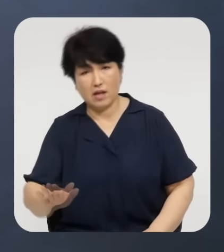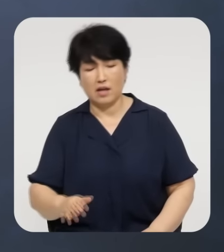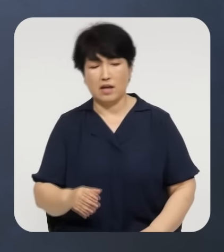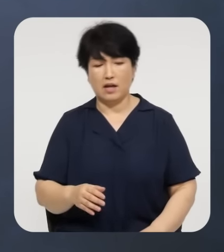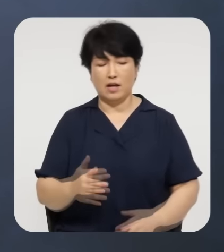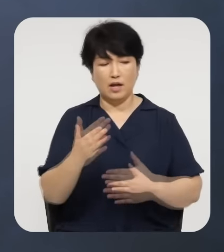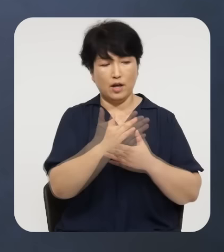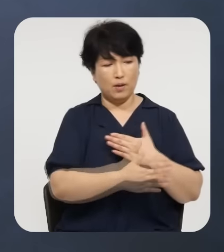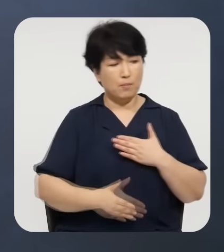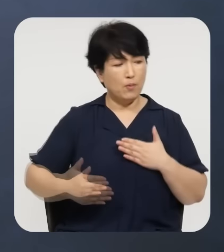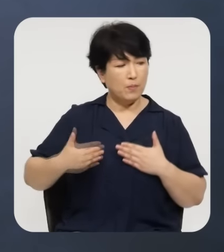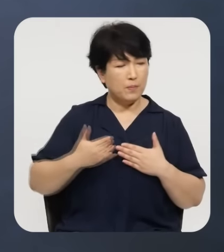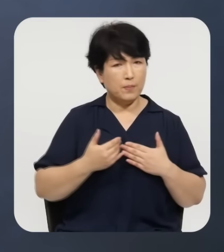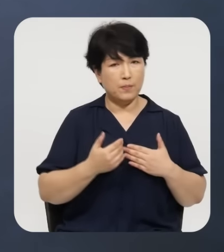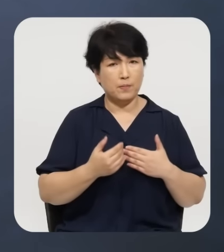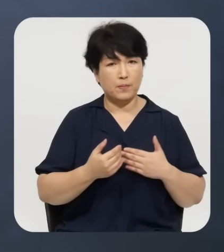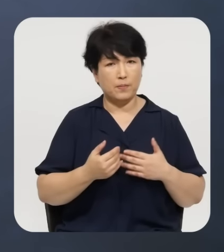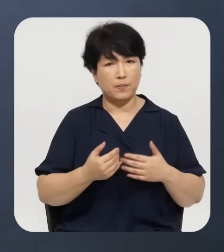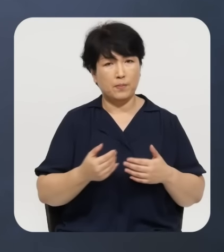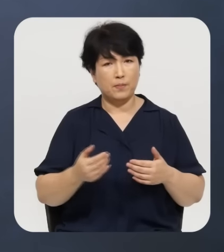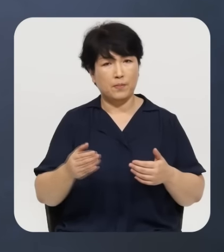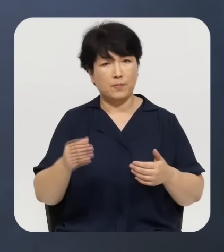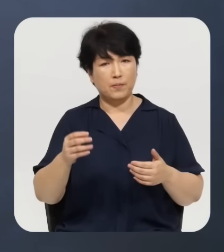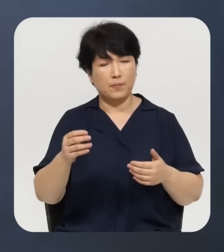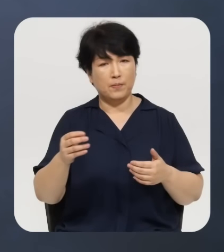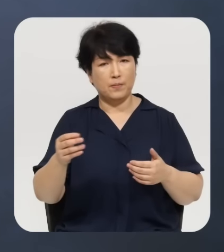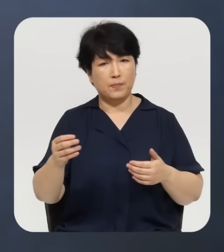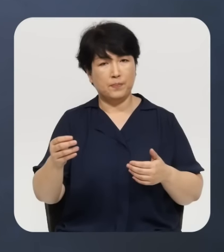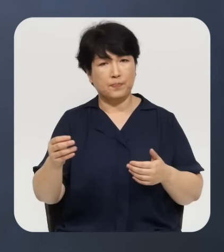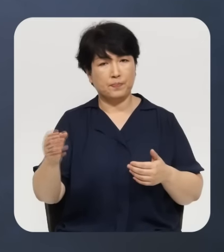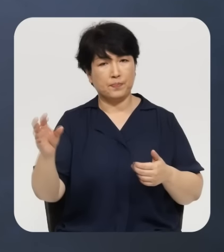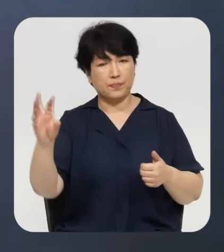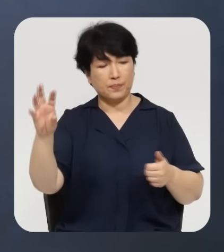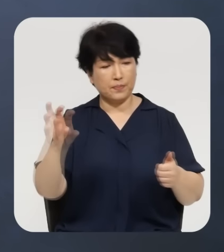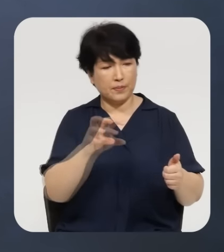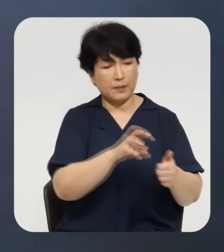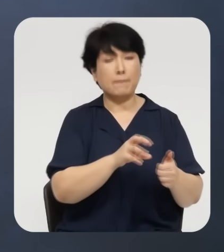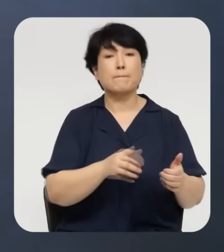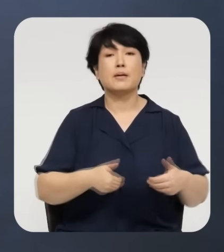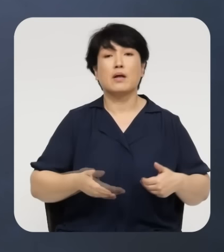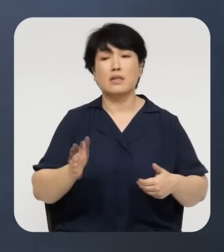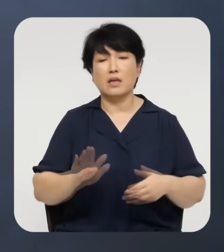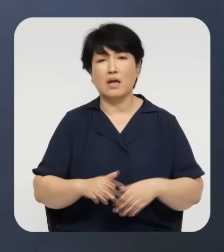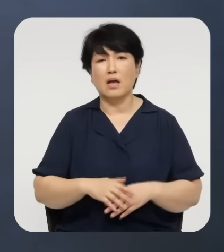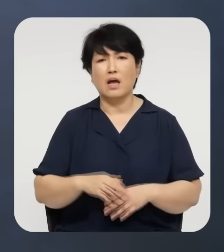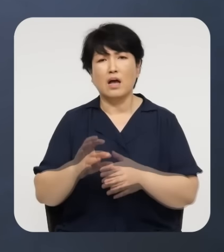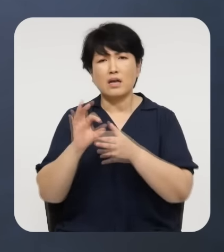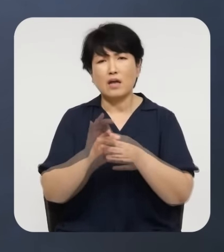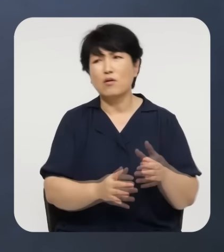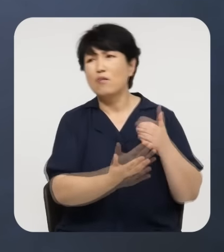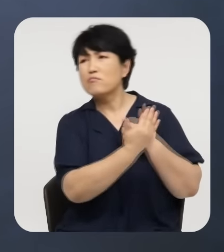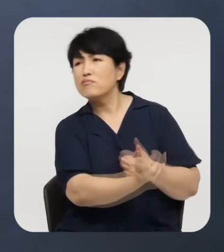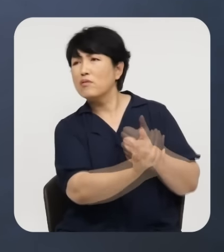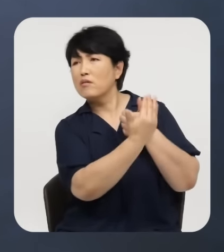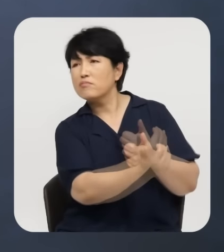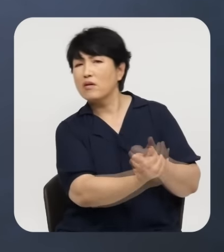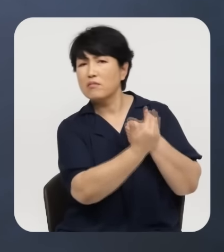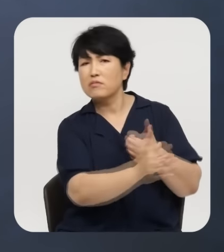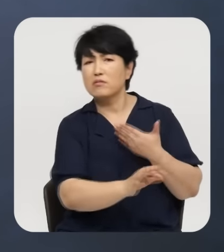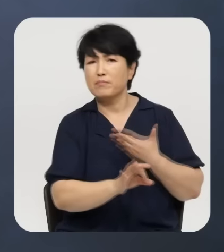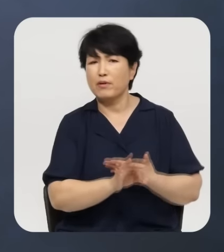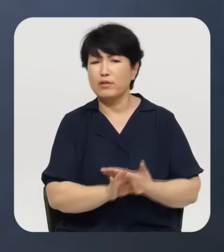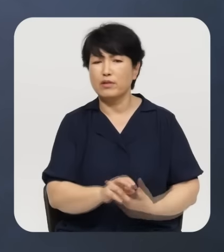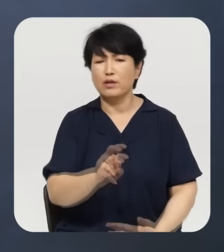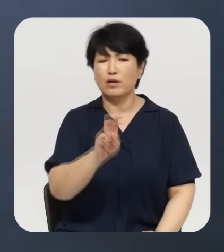받아야 되는데 계속 누군가가 부르면 떠나지를 못한다. 그래서 무주고혼이 된다. 이렇게